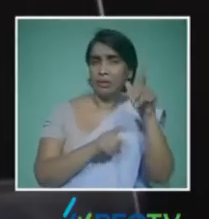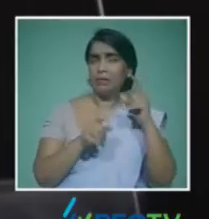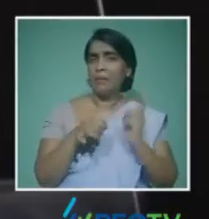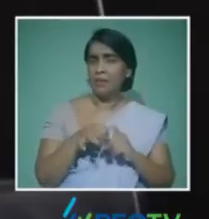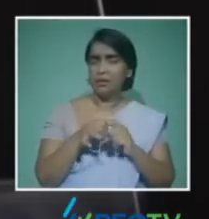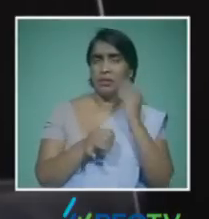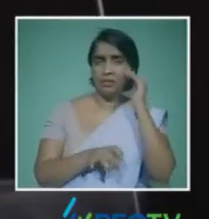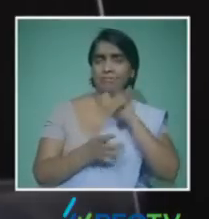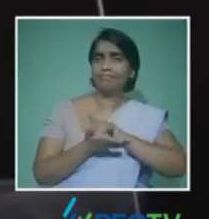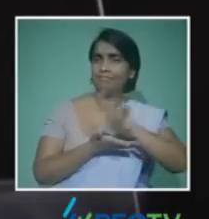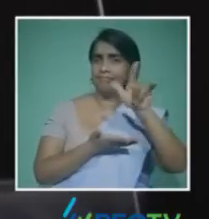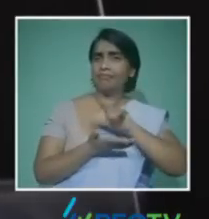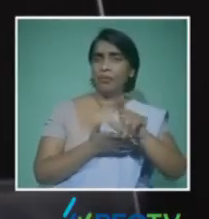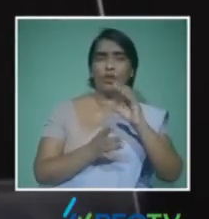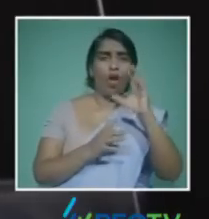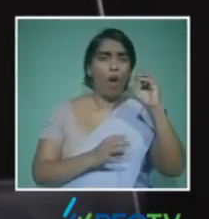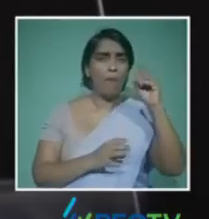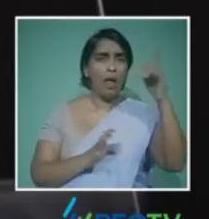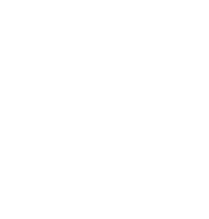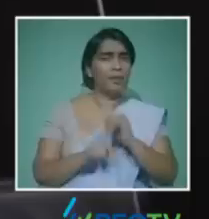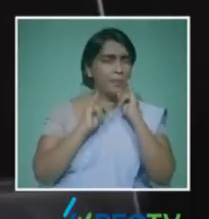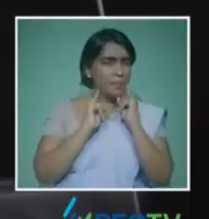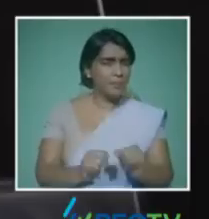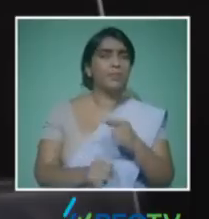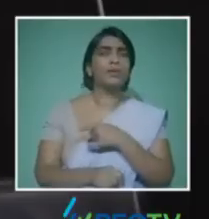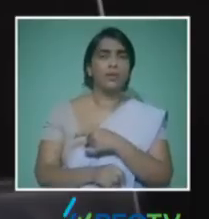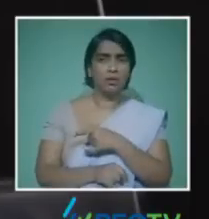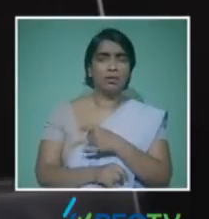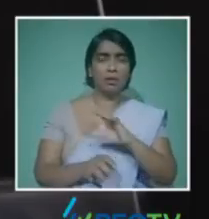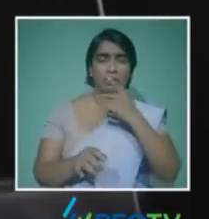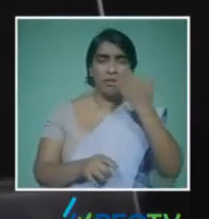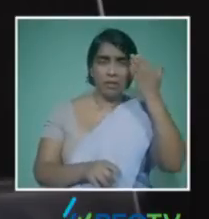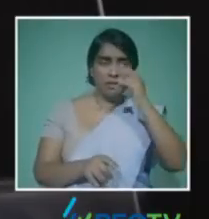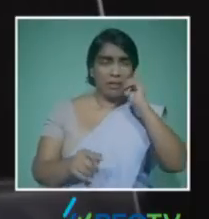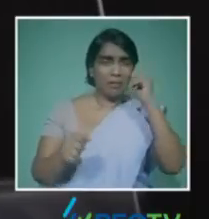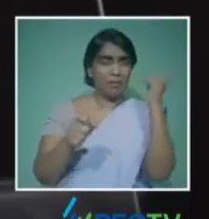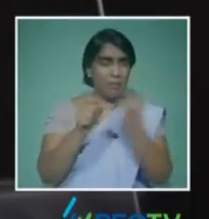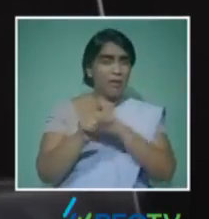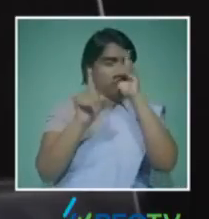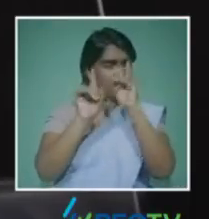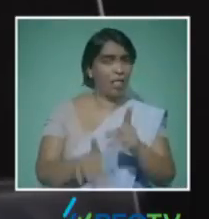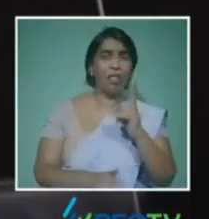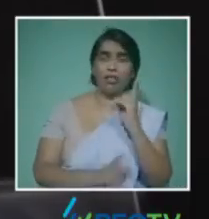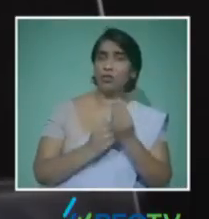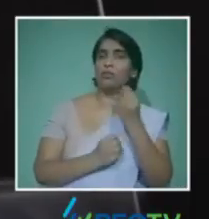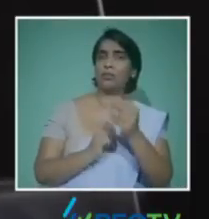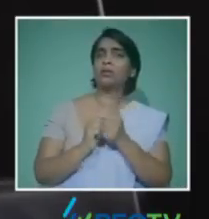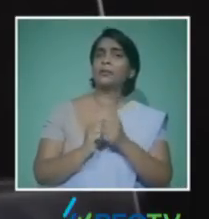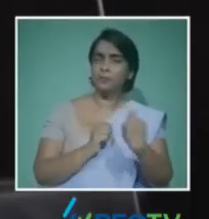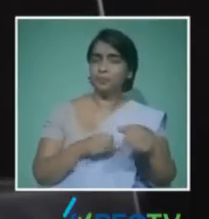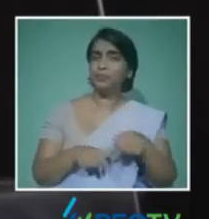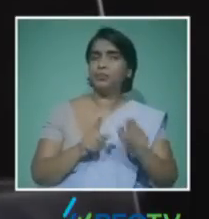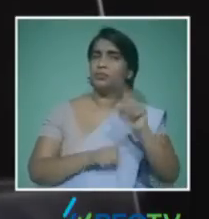අපේ කාන්තාව ගෙනහිල්ලා ඔමාන් වලට විකුණන ප්‍රශ්නේ. දැන් මේ මිනිමරුවන්ට හා සමාන මිනිසුන්ට අවශ්‍ය කරන දඬුවම් දෙන වැඩසටහන